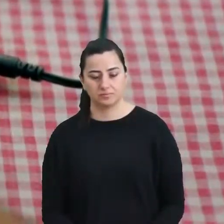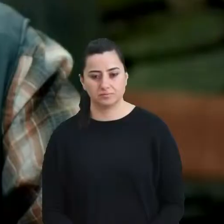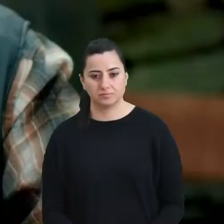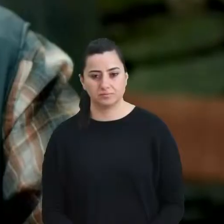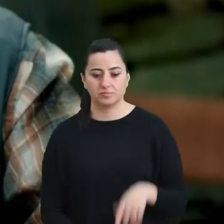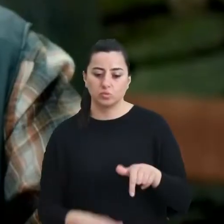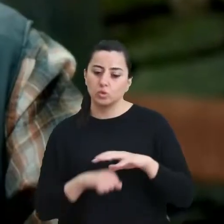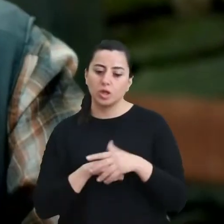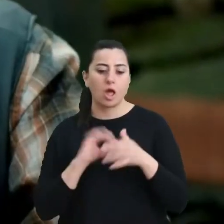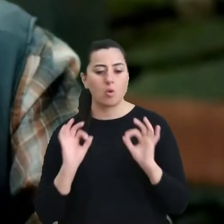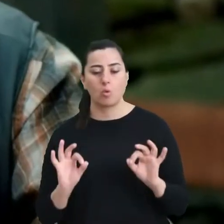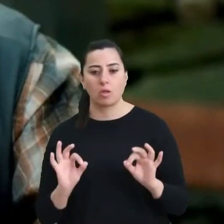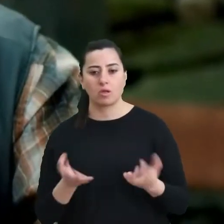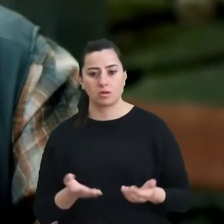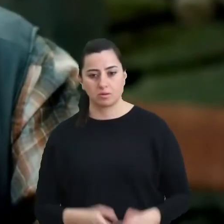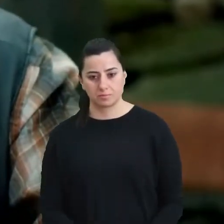Bu dünya böyle oğlum.